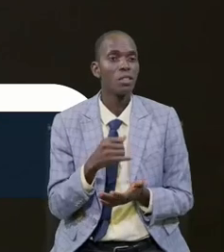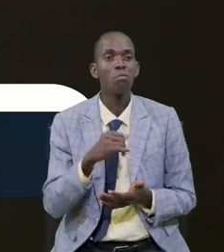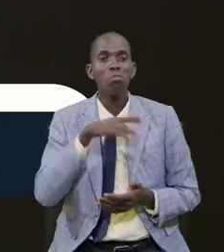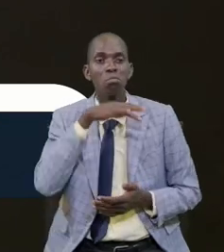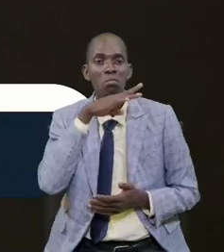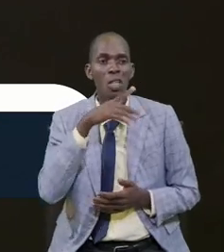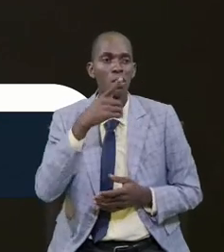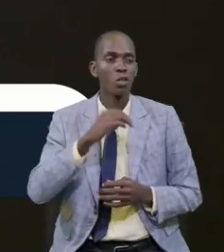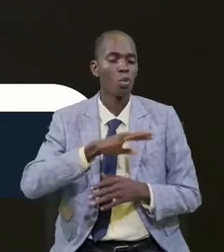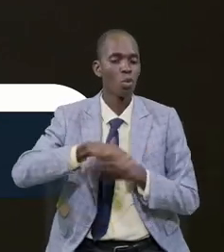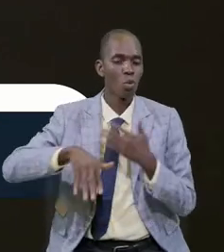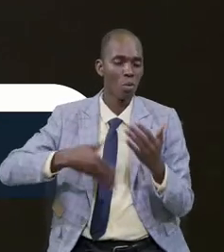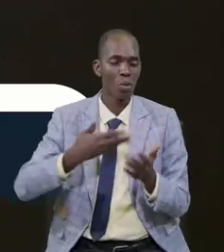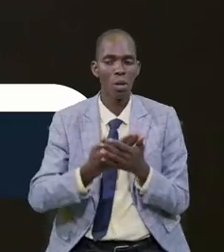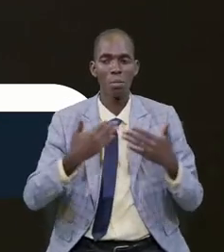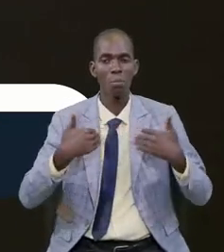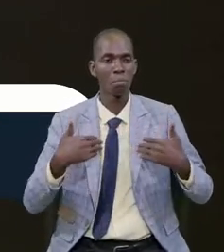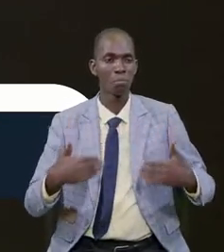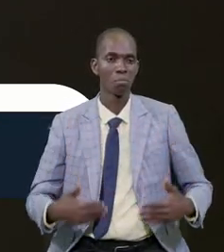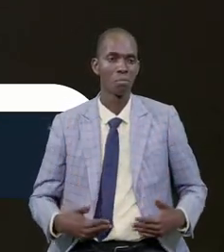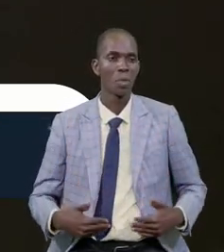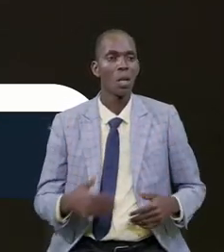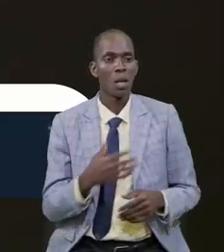Souillant tout le corps